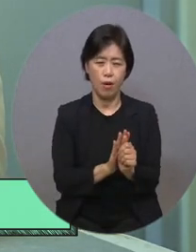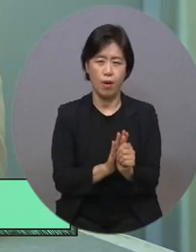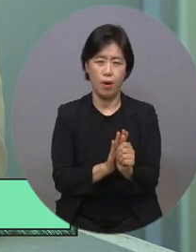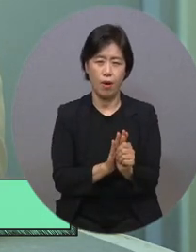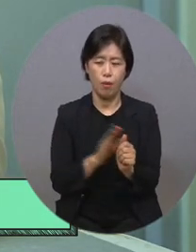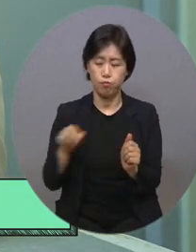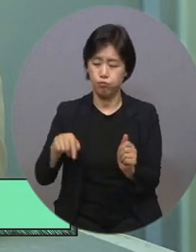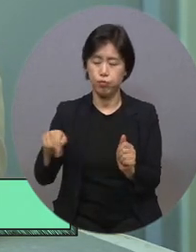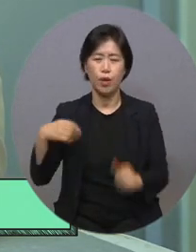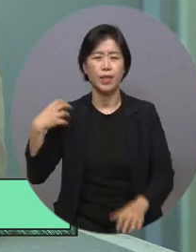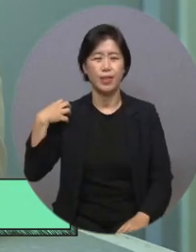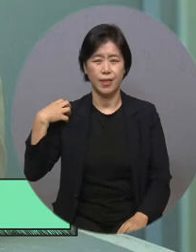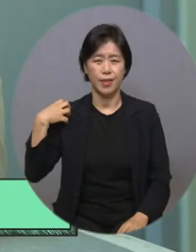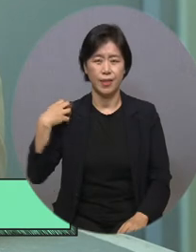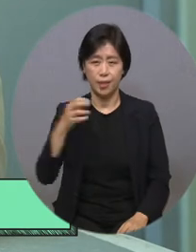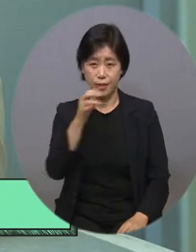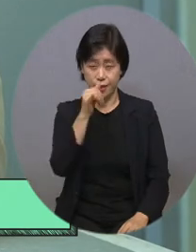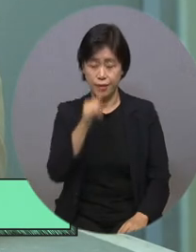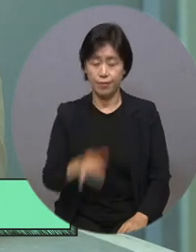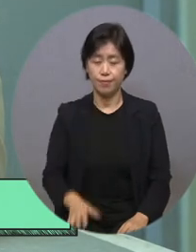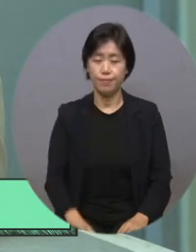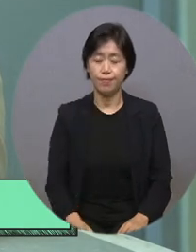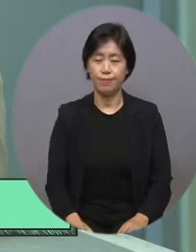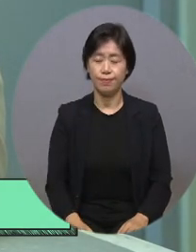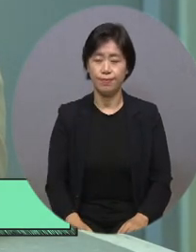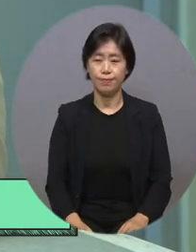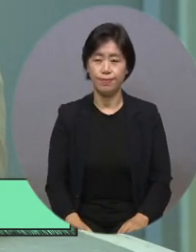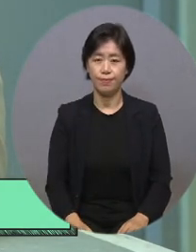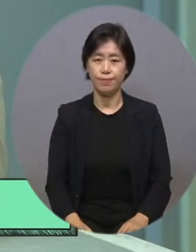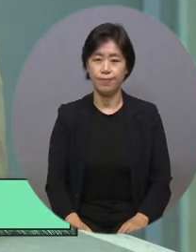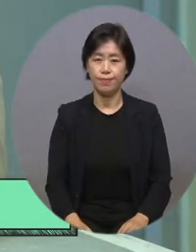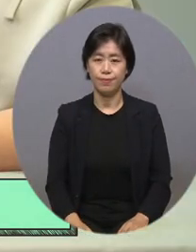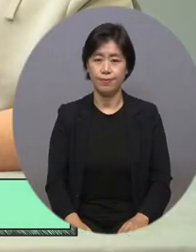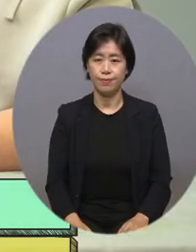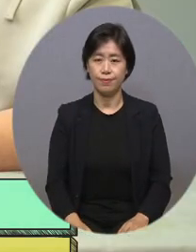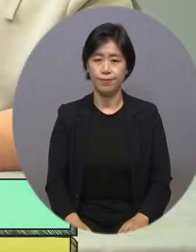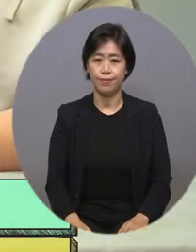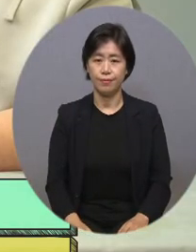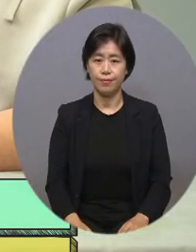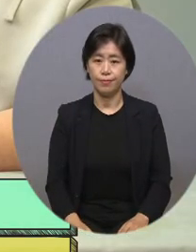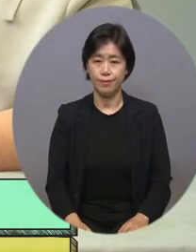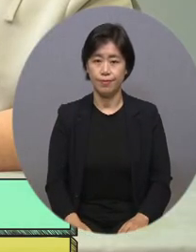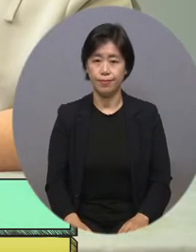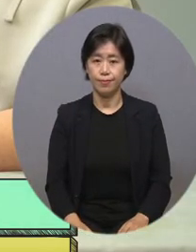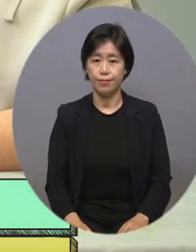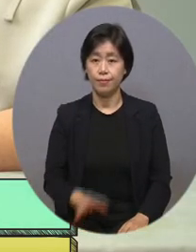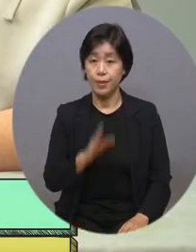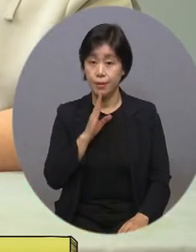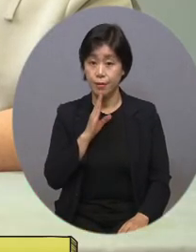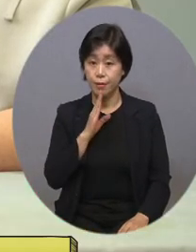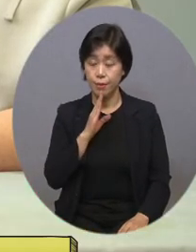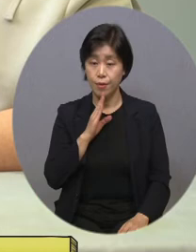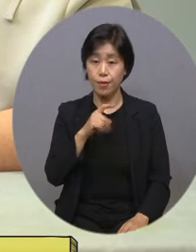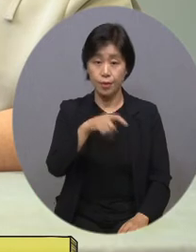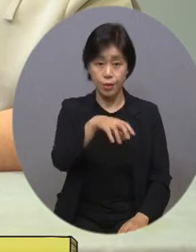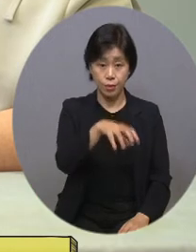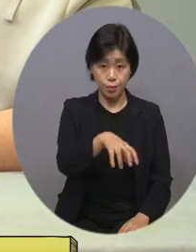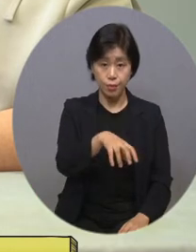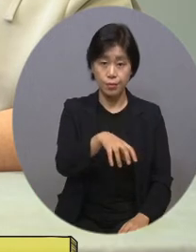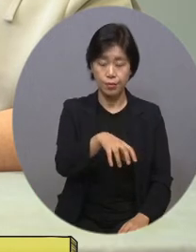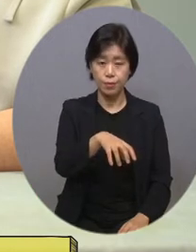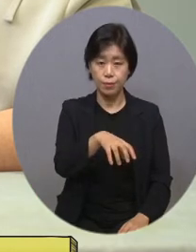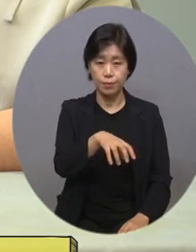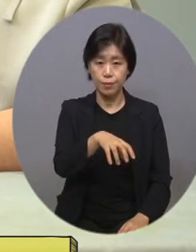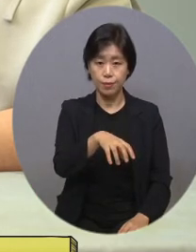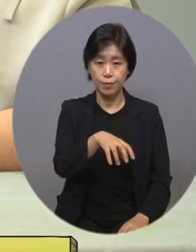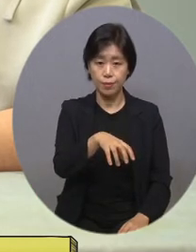좀 궁극적인 목표. 로 진행을 좀 하고 있습니다. 아 그러면 실제적으로 이제 푸르메 여주팜이